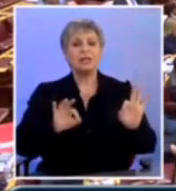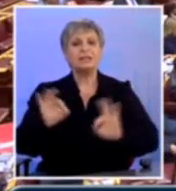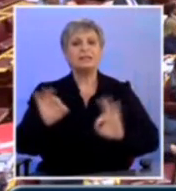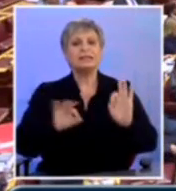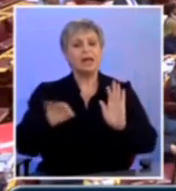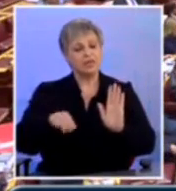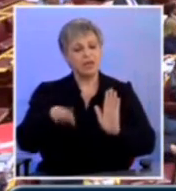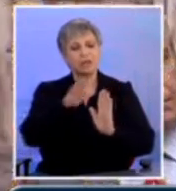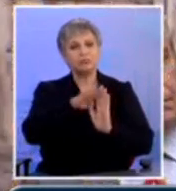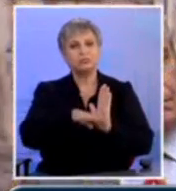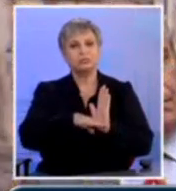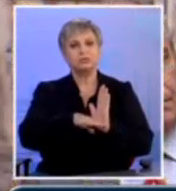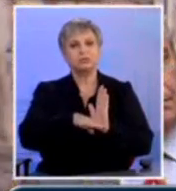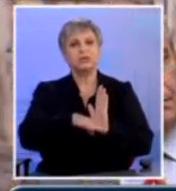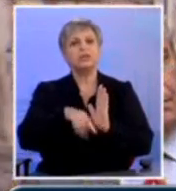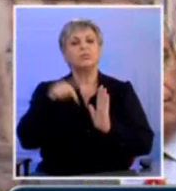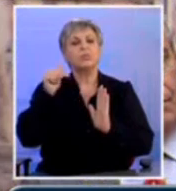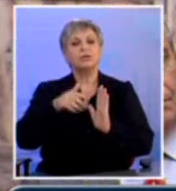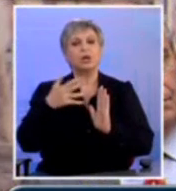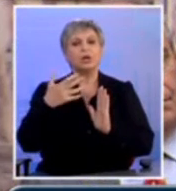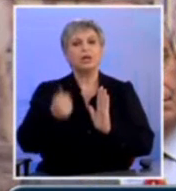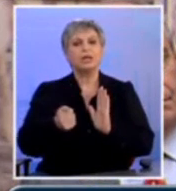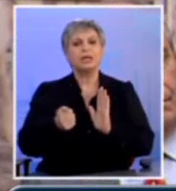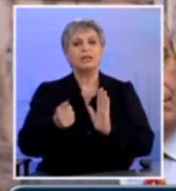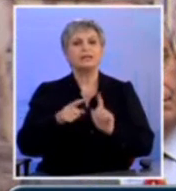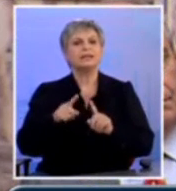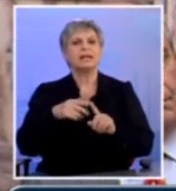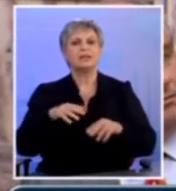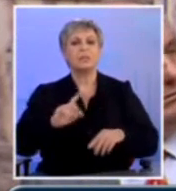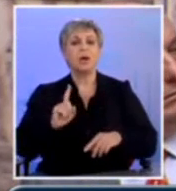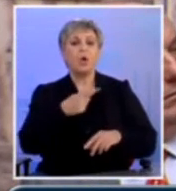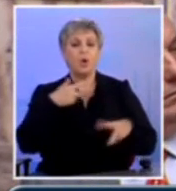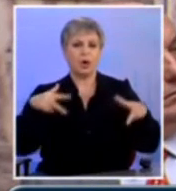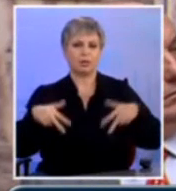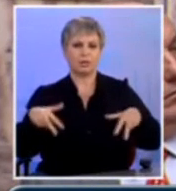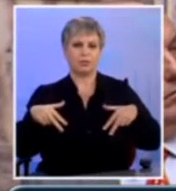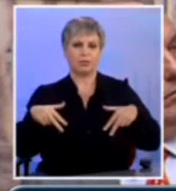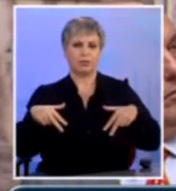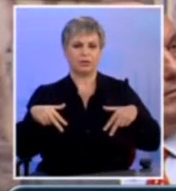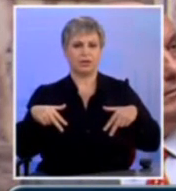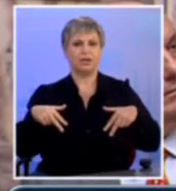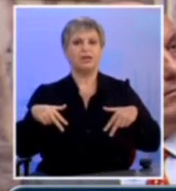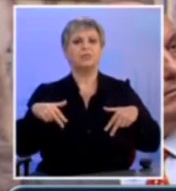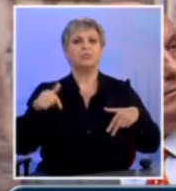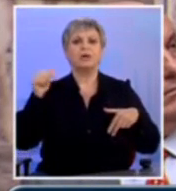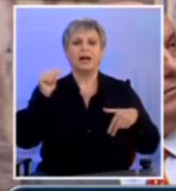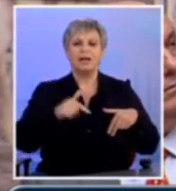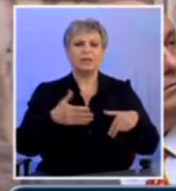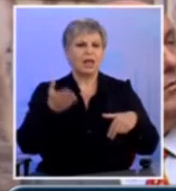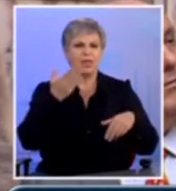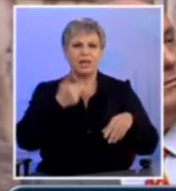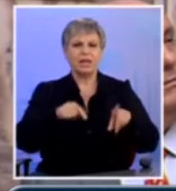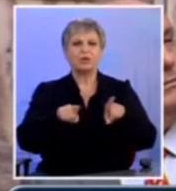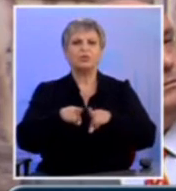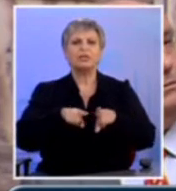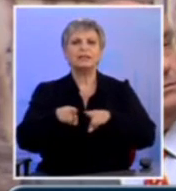Από οργανογράμματα τα οποία γίναν για όλα τα υπουργεία. Για όλα τα υπουργεία και τα οποία δεν έχουν καμία σχέση